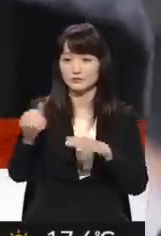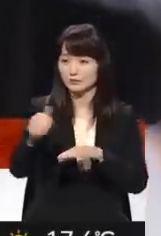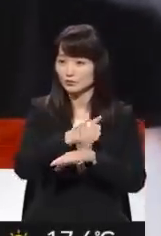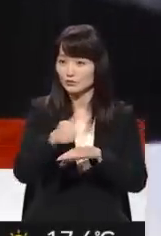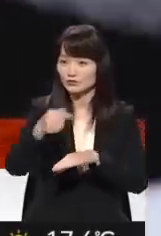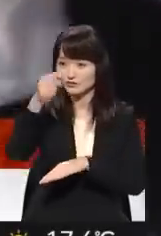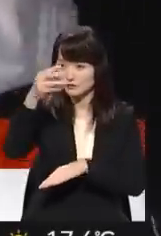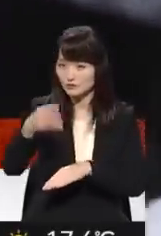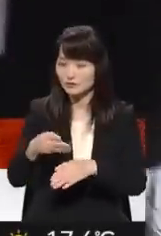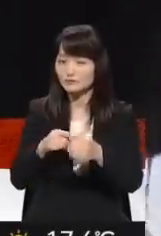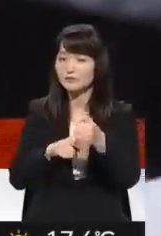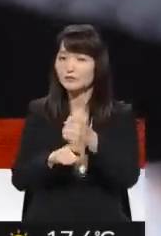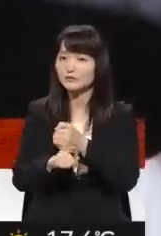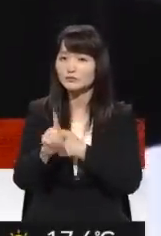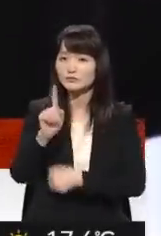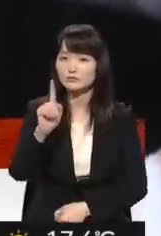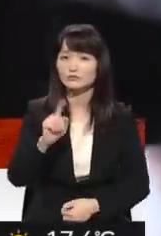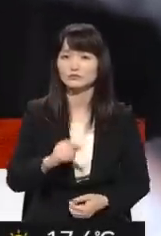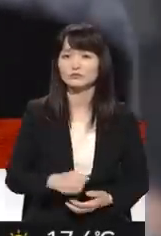이유가 있었을까요?